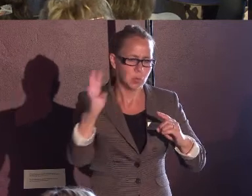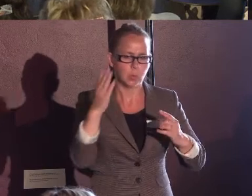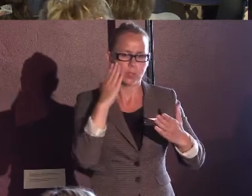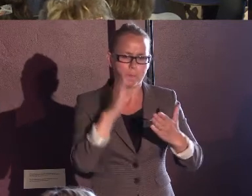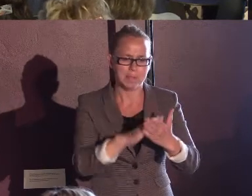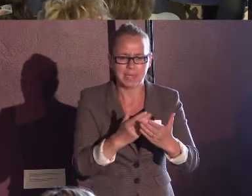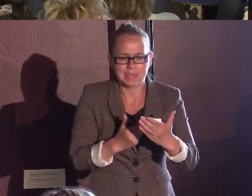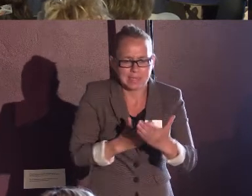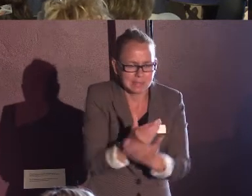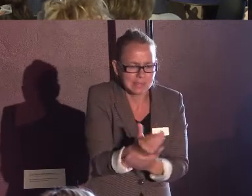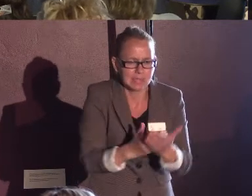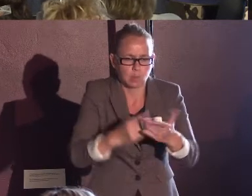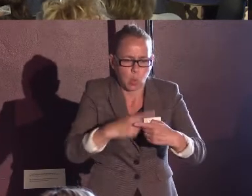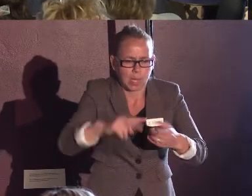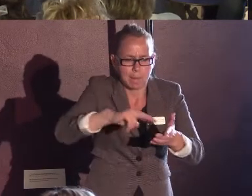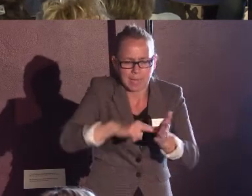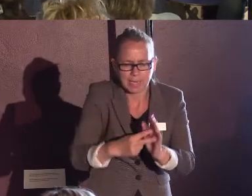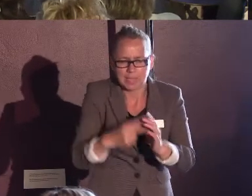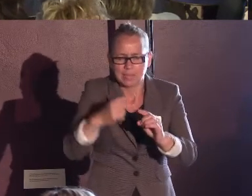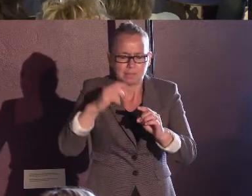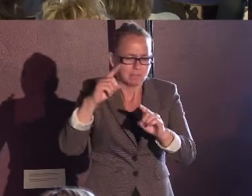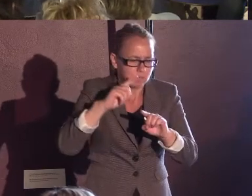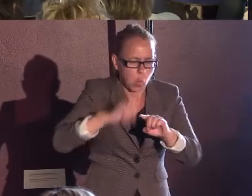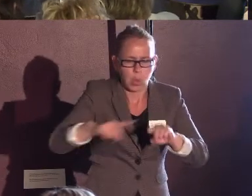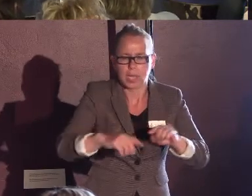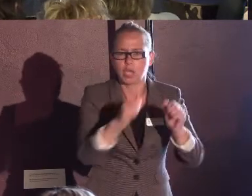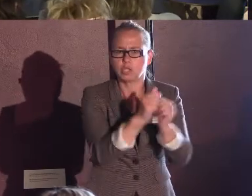information, interaktivitet, mekanik, alla möjliga saker.